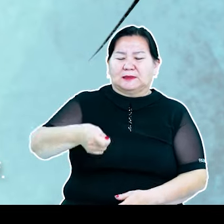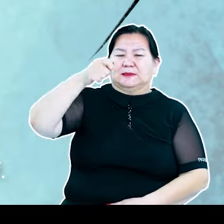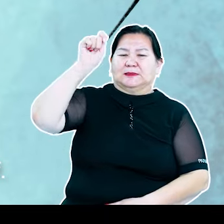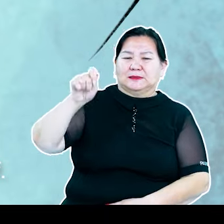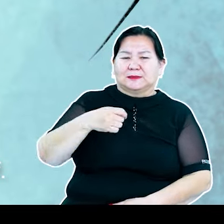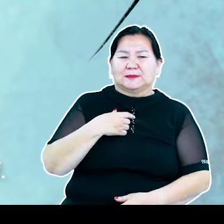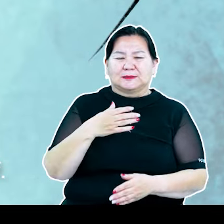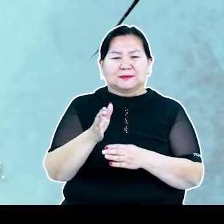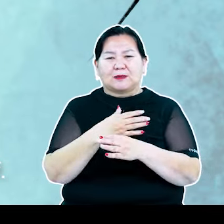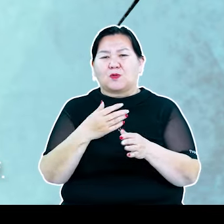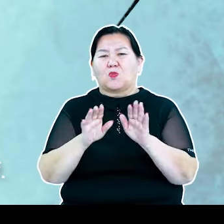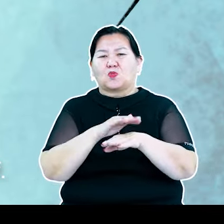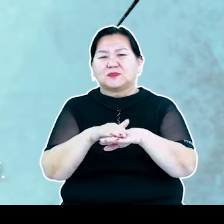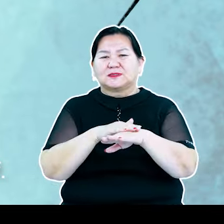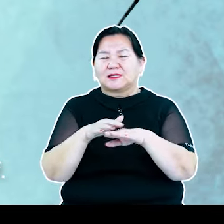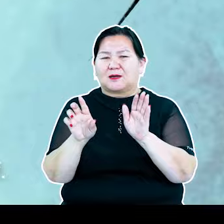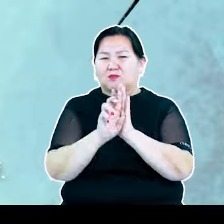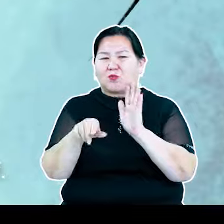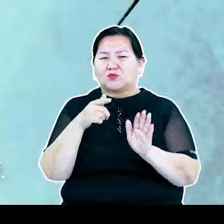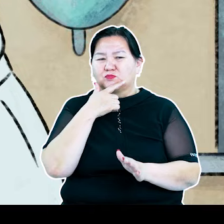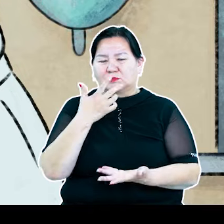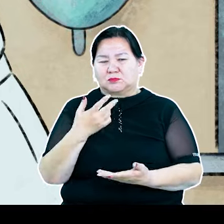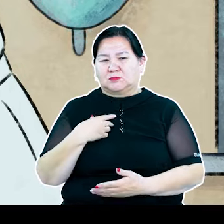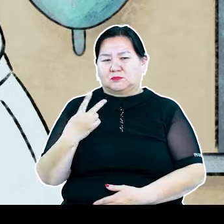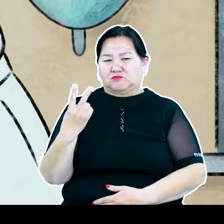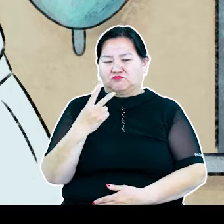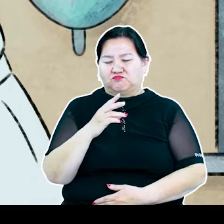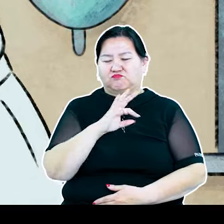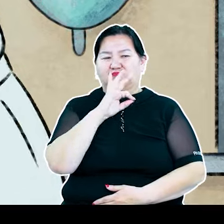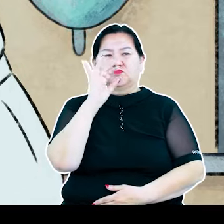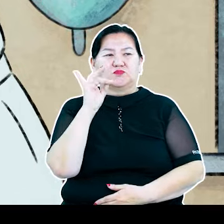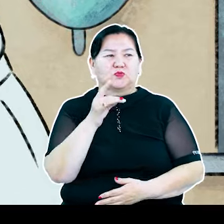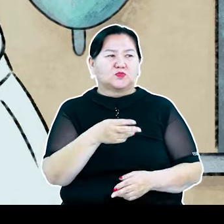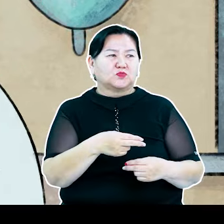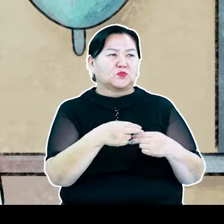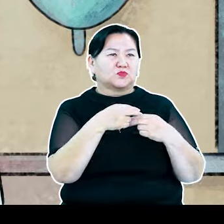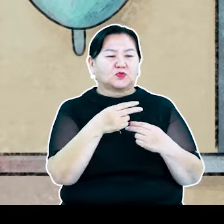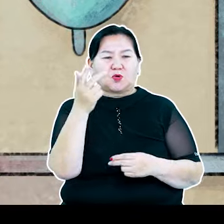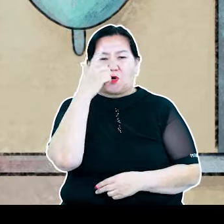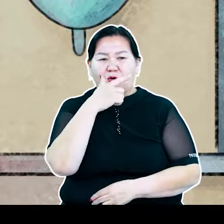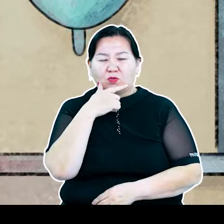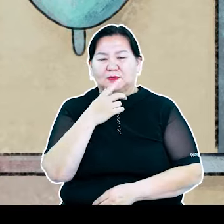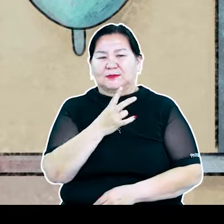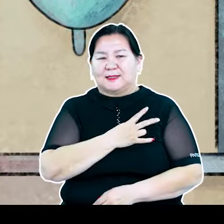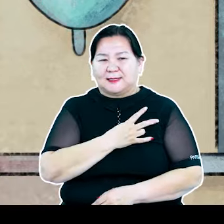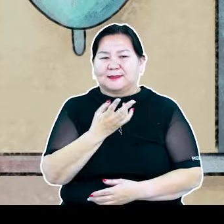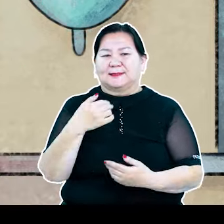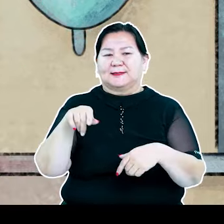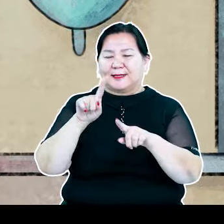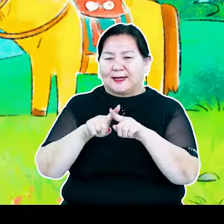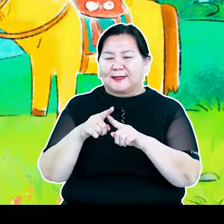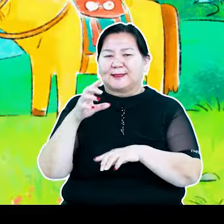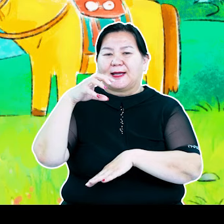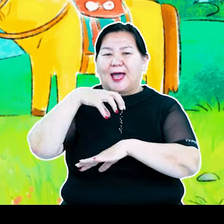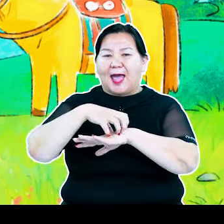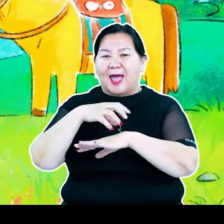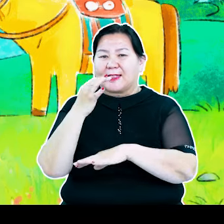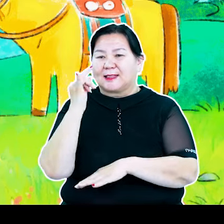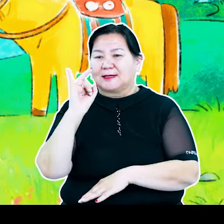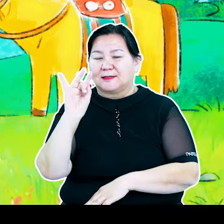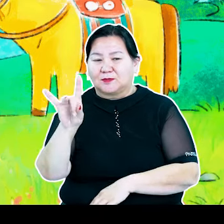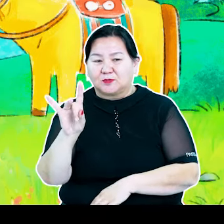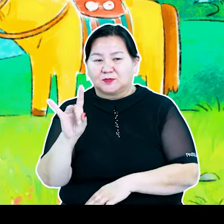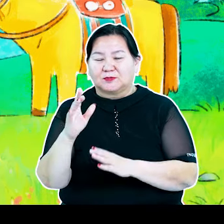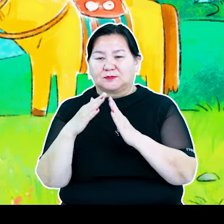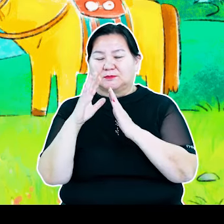боломжгүй болоод байна аа миний дүү. Ёстой уучлаарай. Манай хоёр өөр туслах хүн олдох байх гэж найдан дахин нэг айлаар